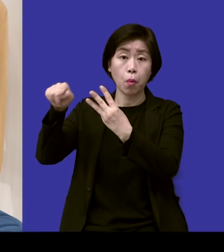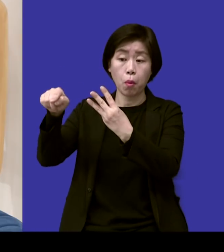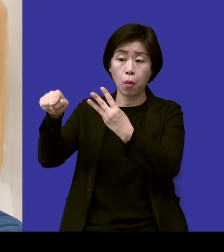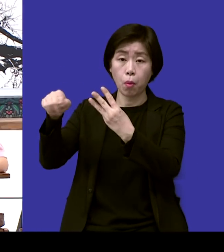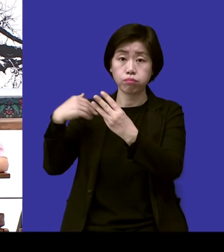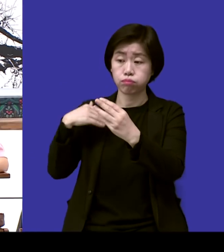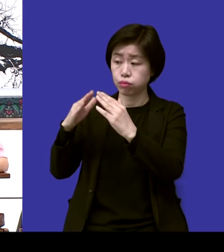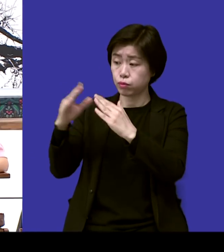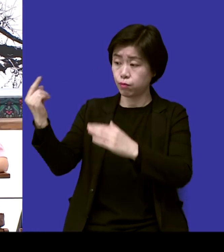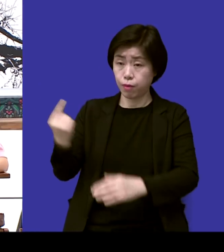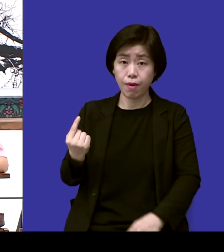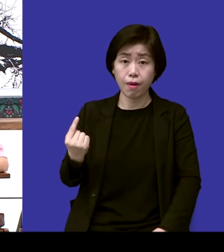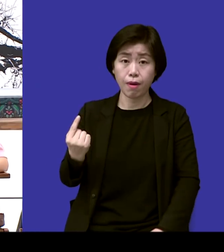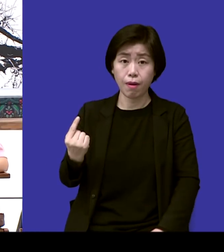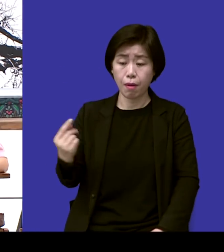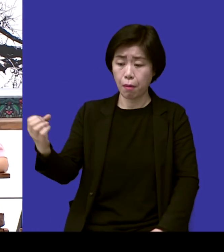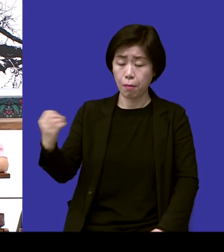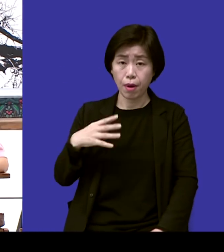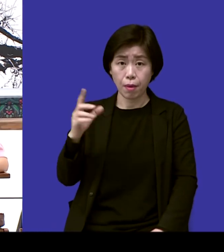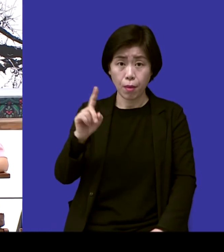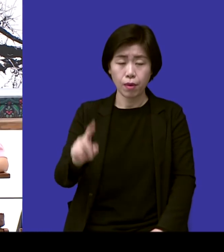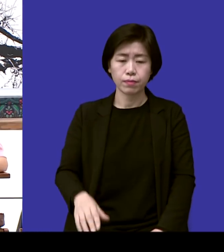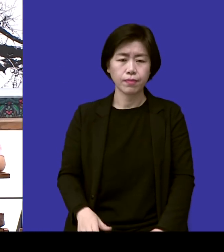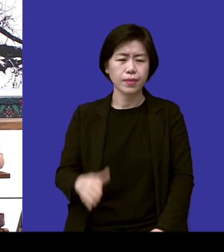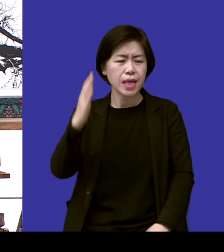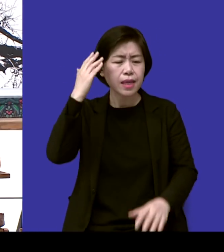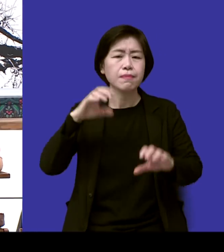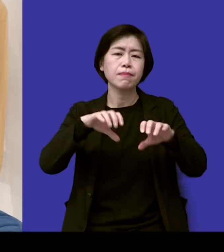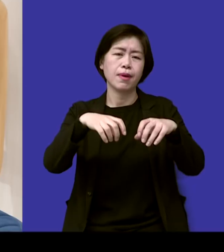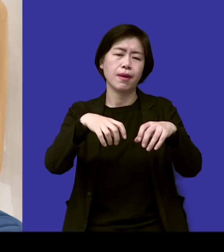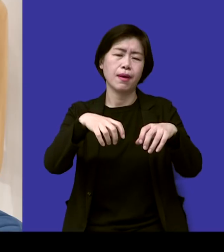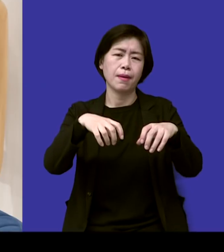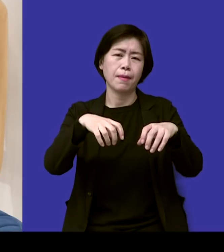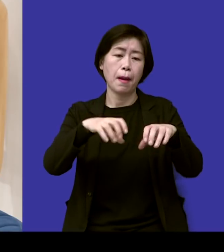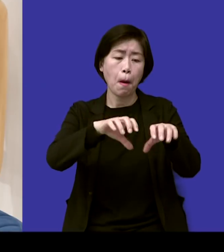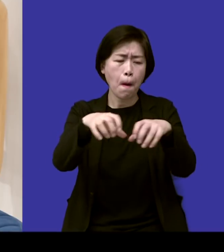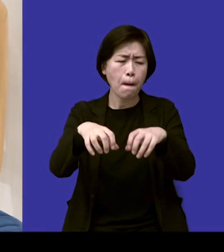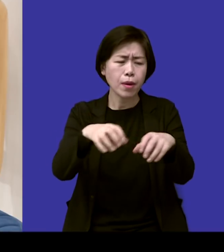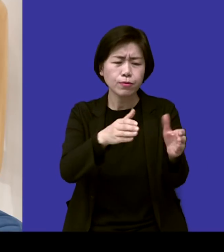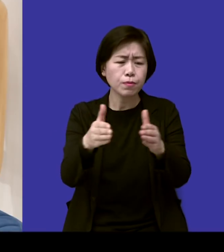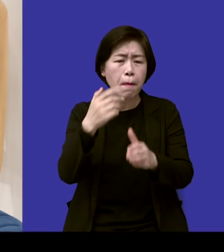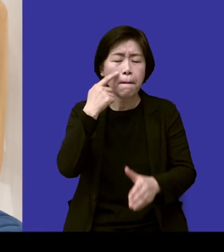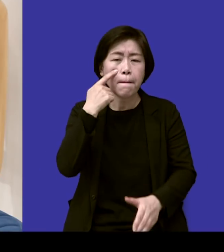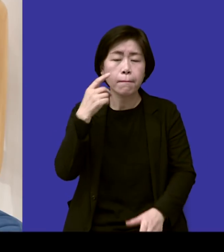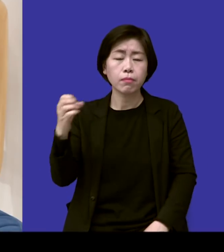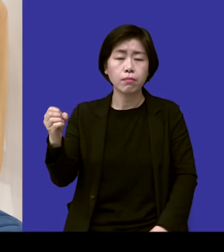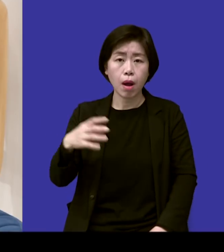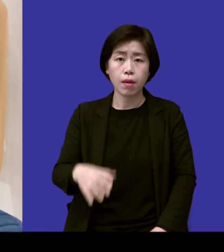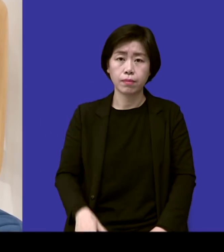싸라 주말에. 작은 아빠 어른이 보기에는 아버지가 얼마 안